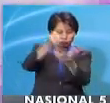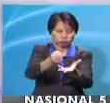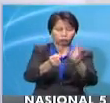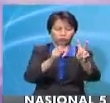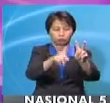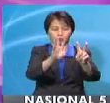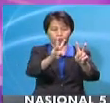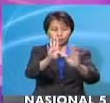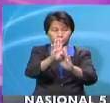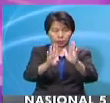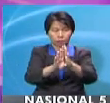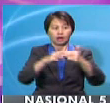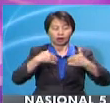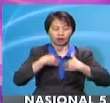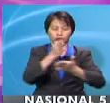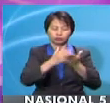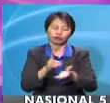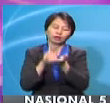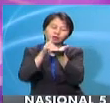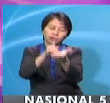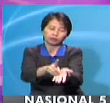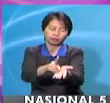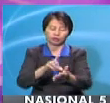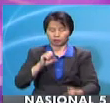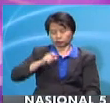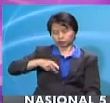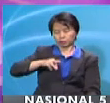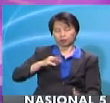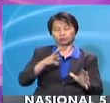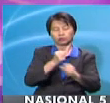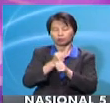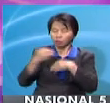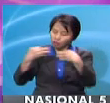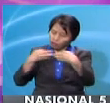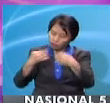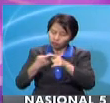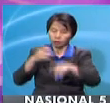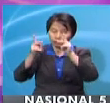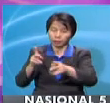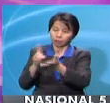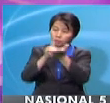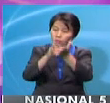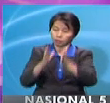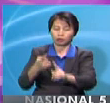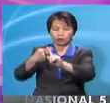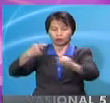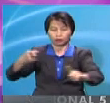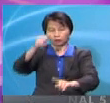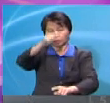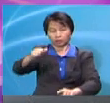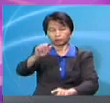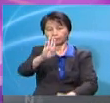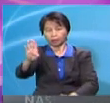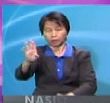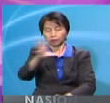2.6 bilion adalah sebagai Derma sprm telah mendapatkan penjelasan daripada pihak penderma yang berasal dari Asia